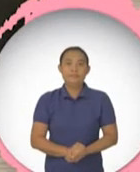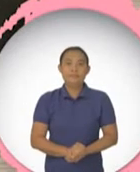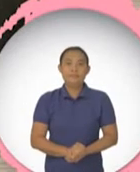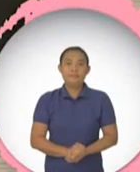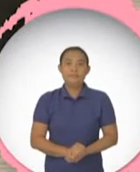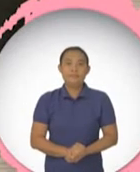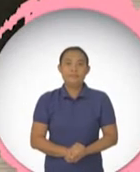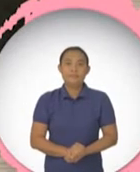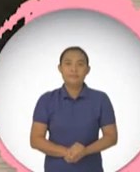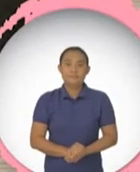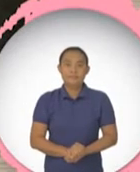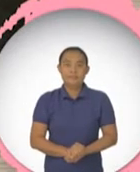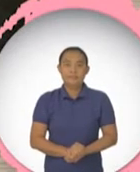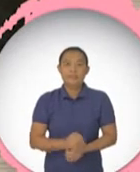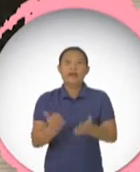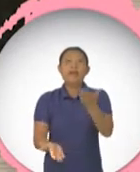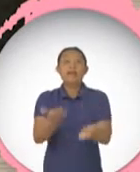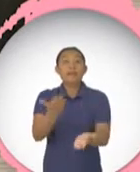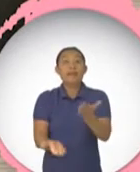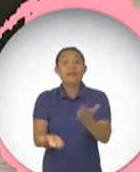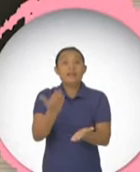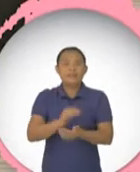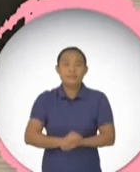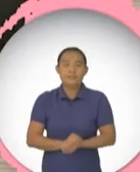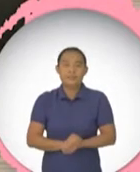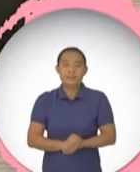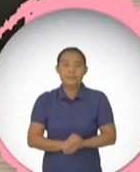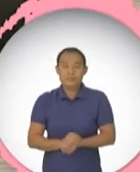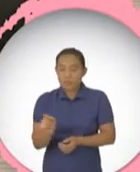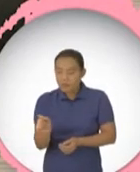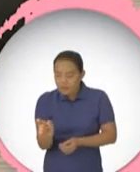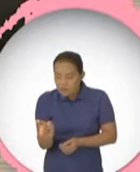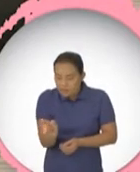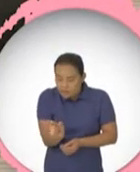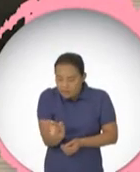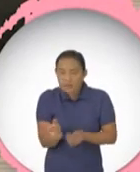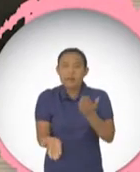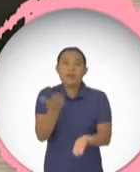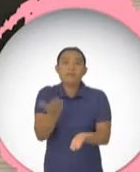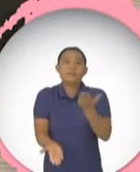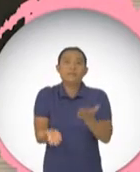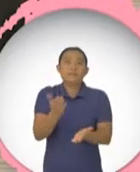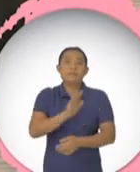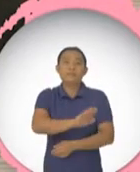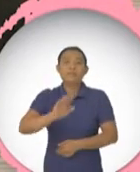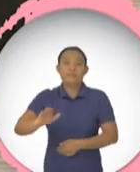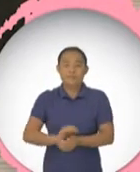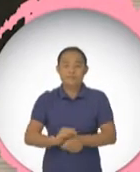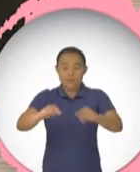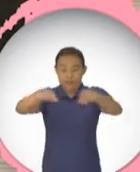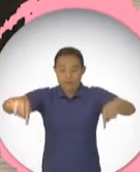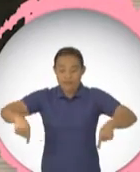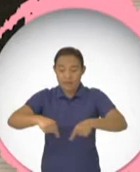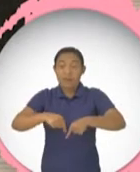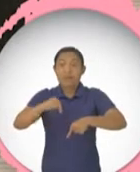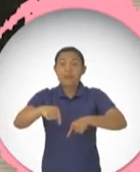จริงๆแล้วอันนี้ก็แล้วแต่ค่ะว่าเราจะทำขนาดไหนเพียงแต่ว่าใน1ถาดที่เราทำรูปร่างเนี่ยควรจะให้มีขน